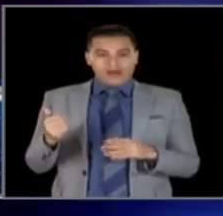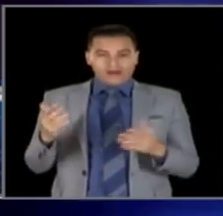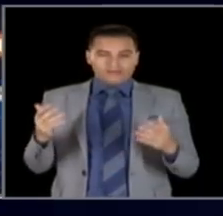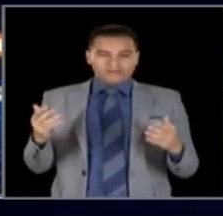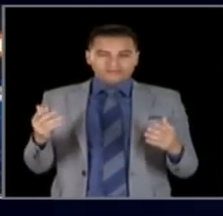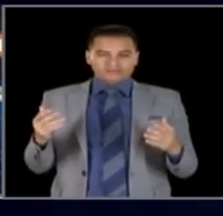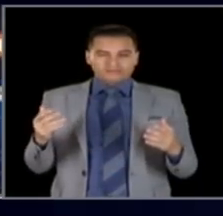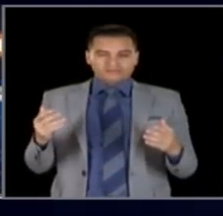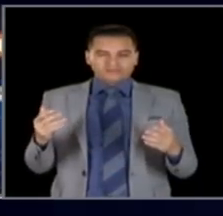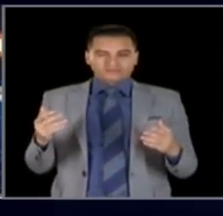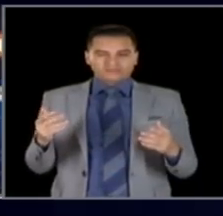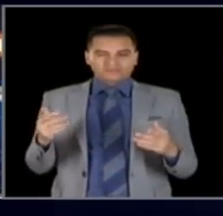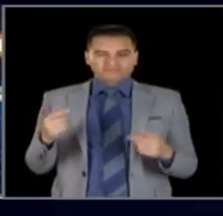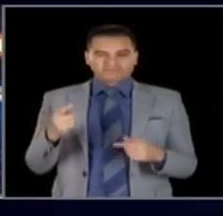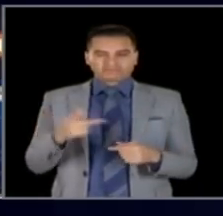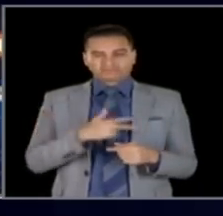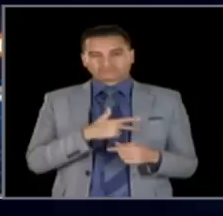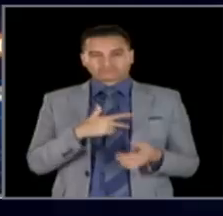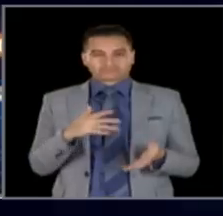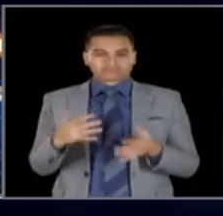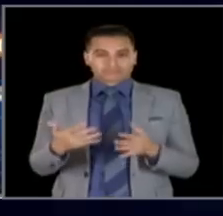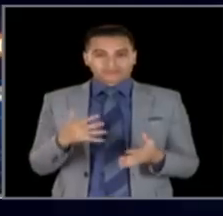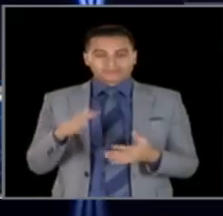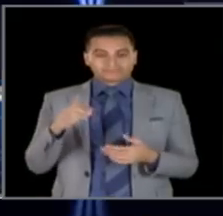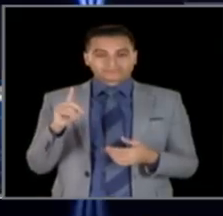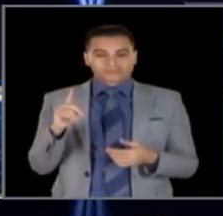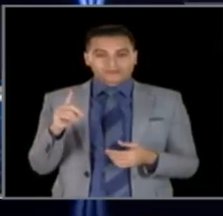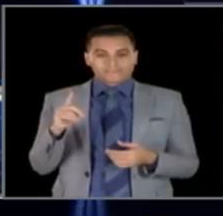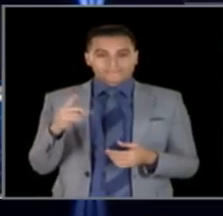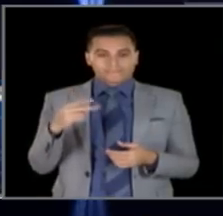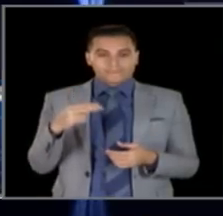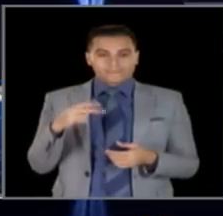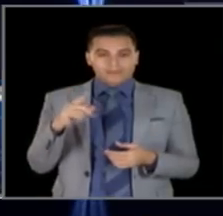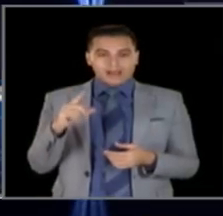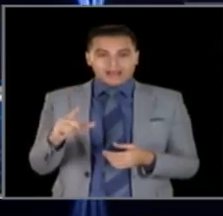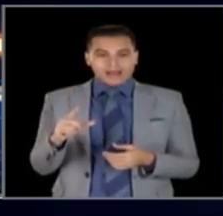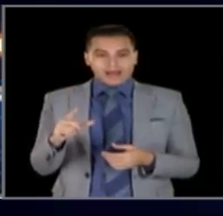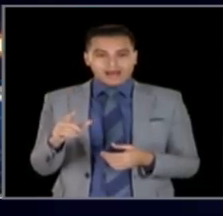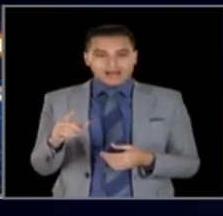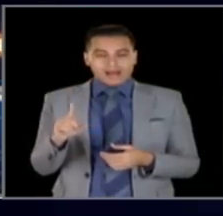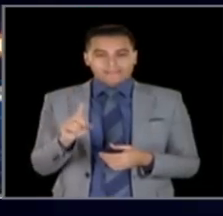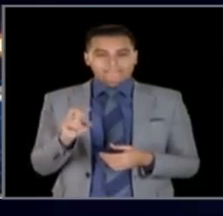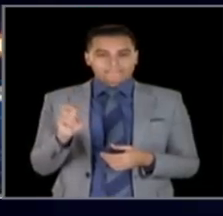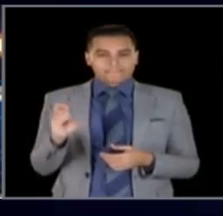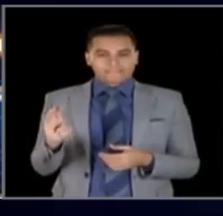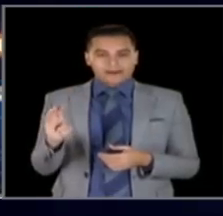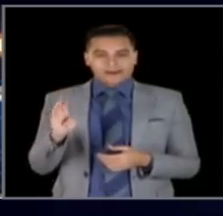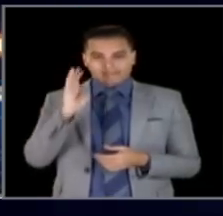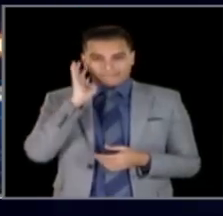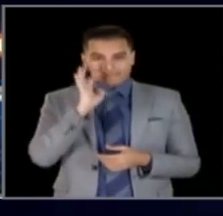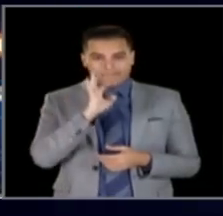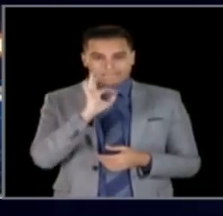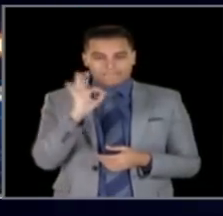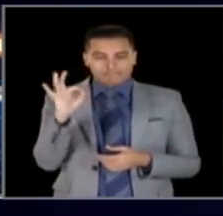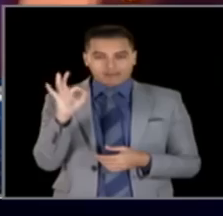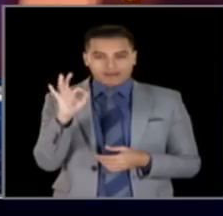بعلبك. بترجع كلمة بعل لإله الشمس في الحضارة الفينيقية،